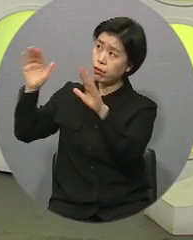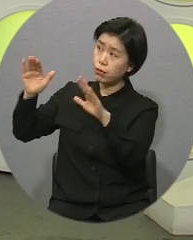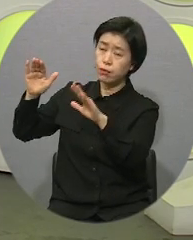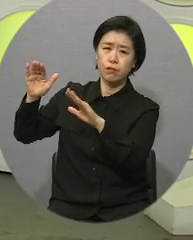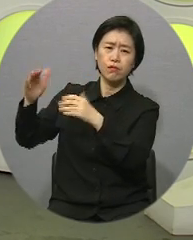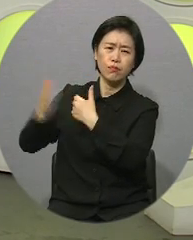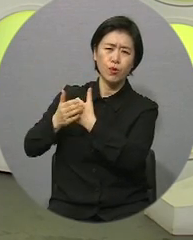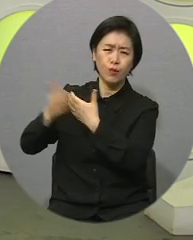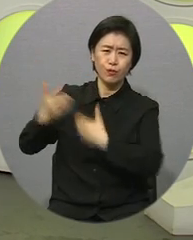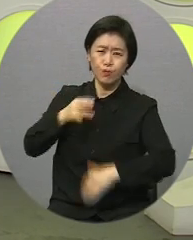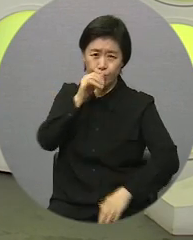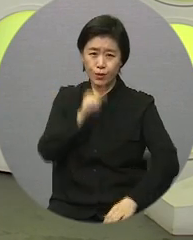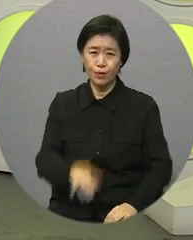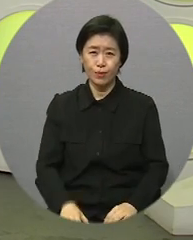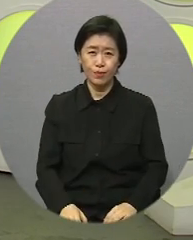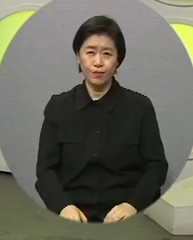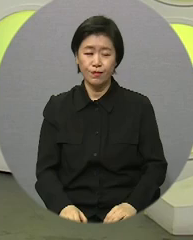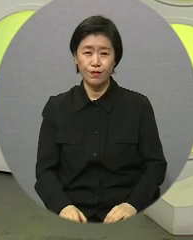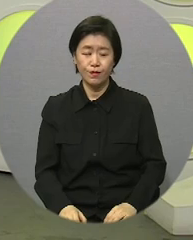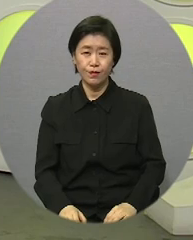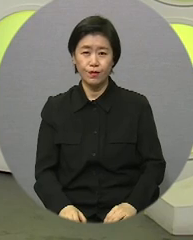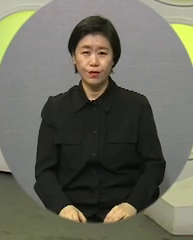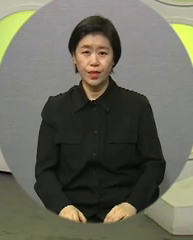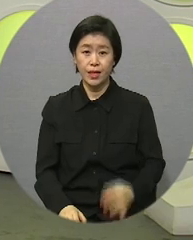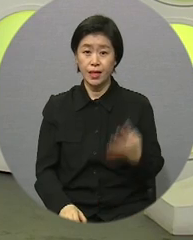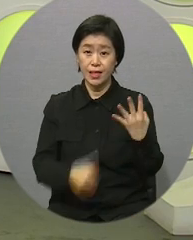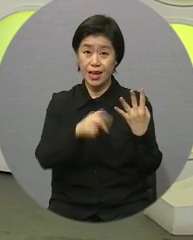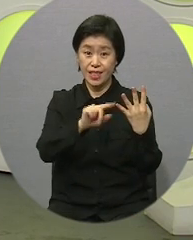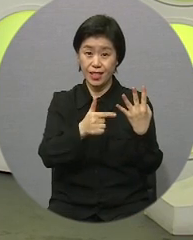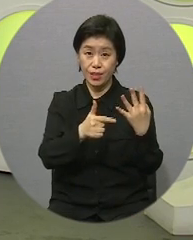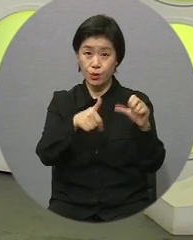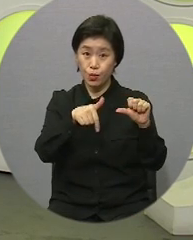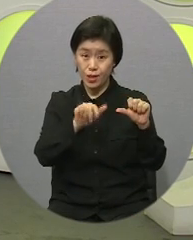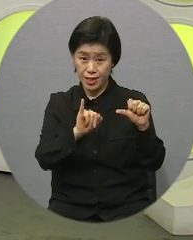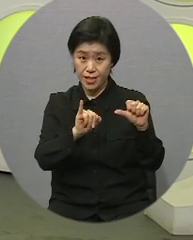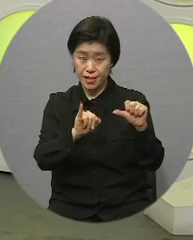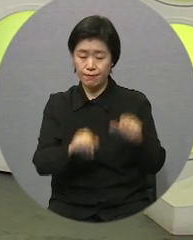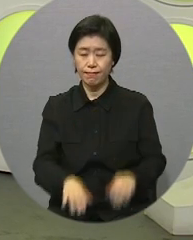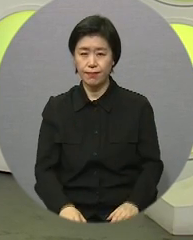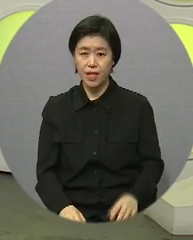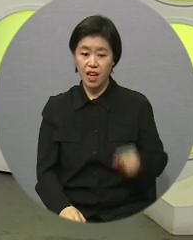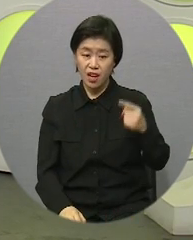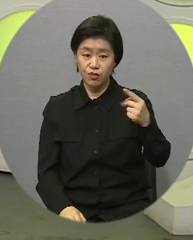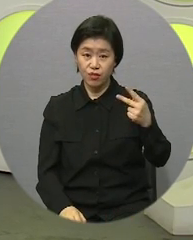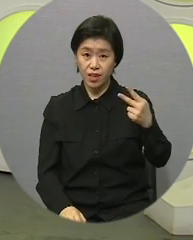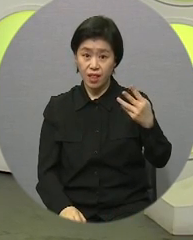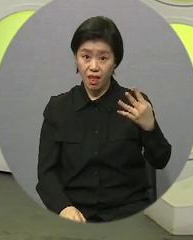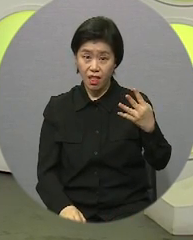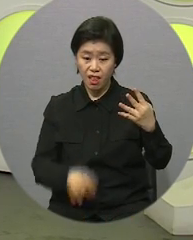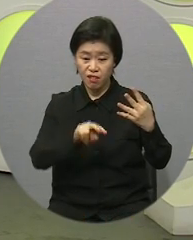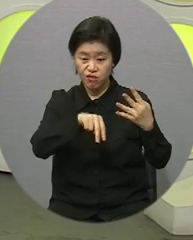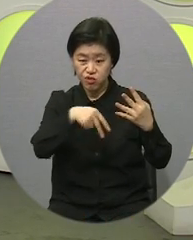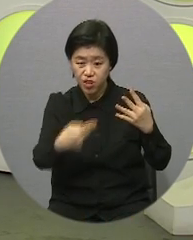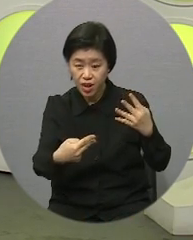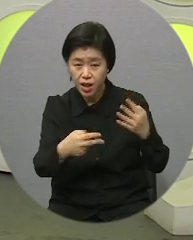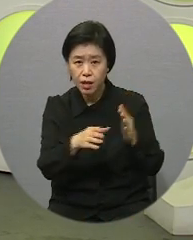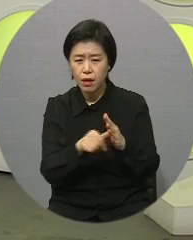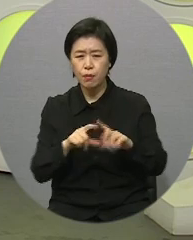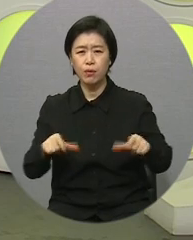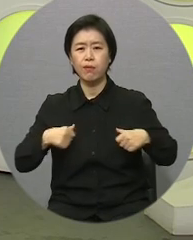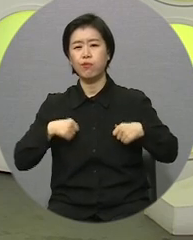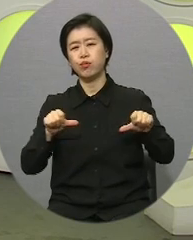사전 옥이라는게 진짜 이게 이제 사전이네 번 넘어졌을 때 보통 사람들은 거기서 포기를 할 것